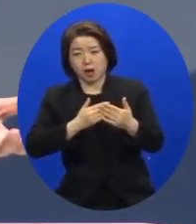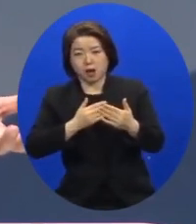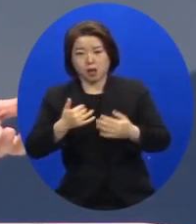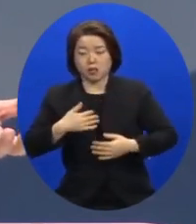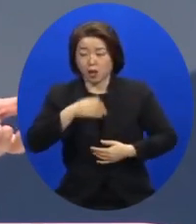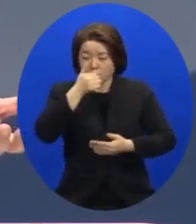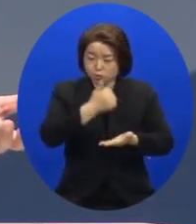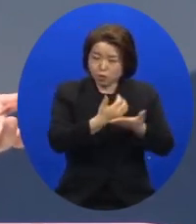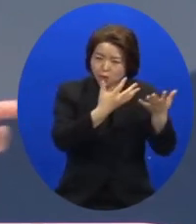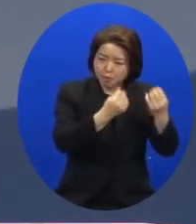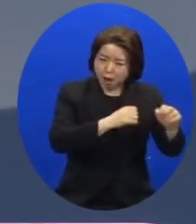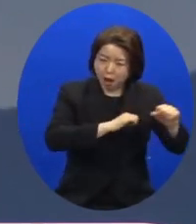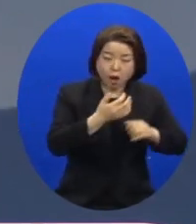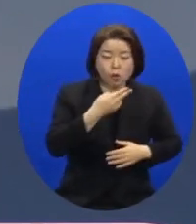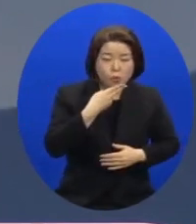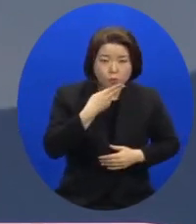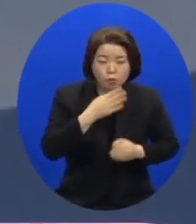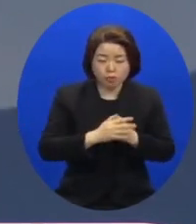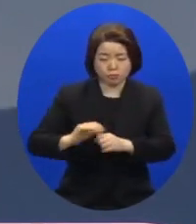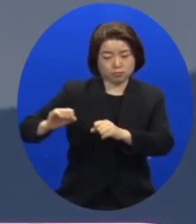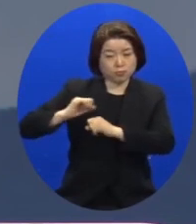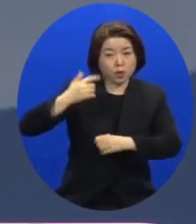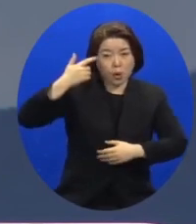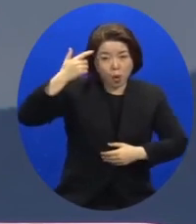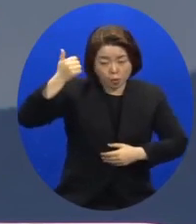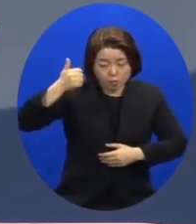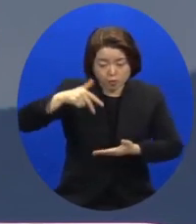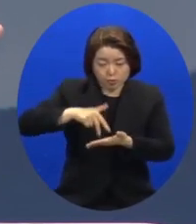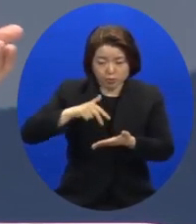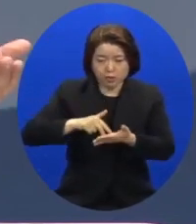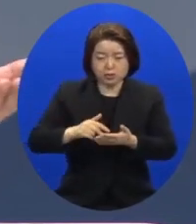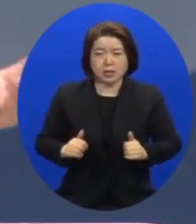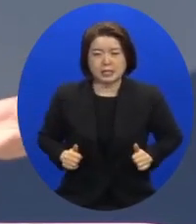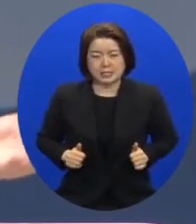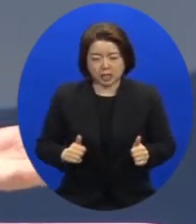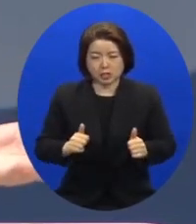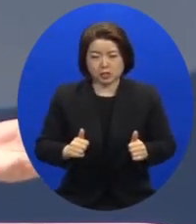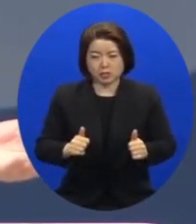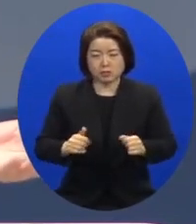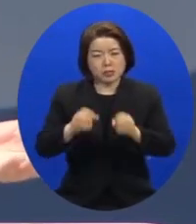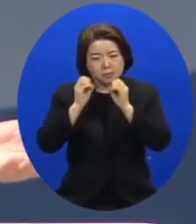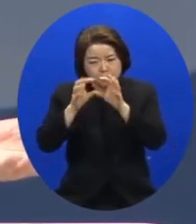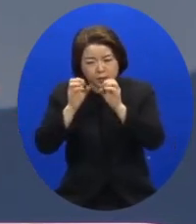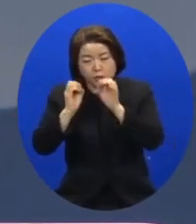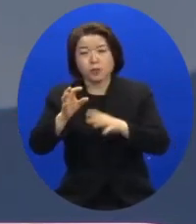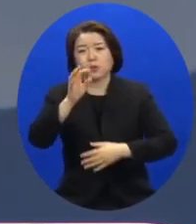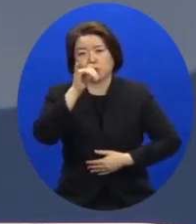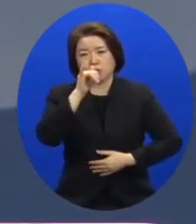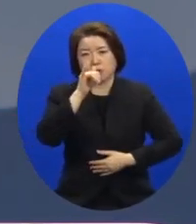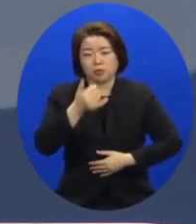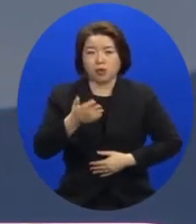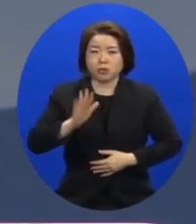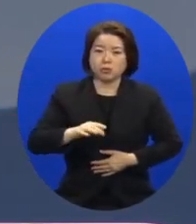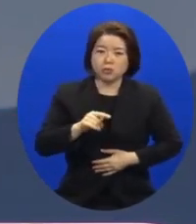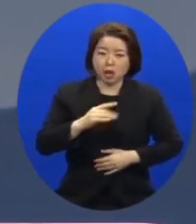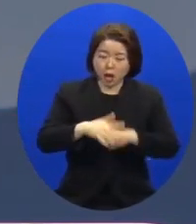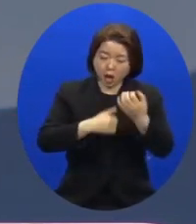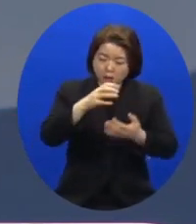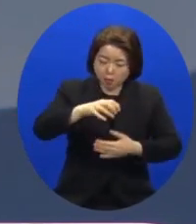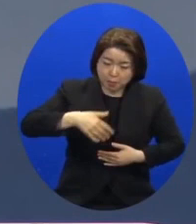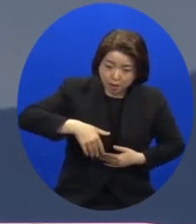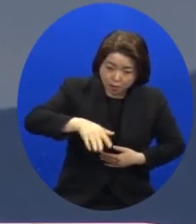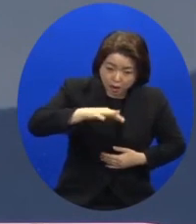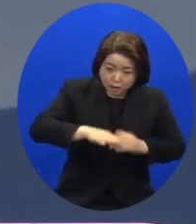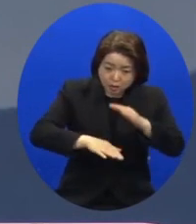같지는 않았습니다 군모 그로서 나름대로 열심히 군선교 활동했습니다 그런데 그렇게 두 렵 떠라